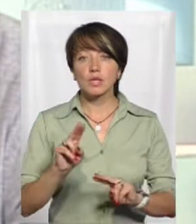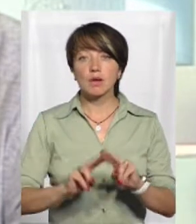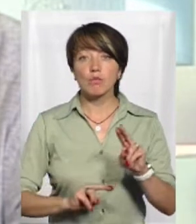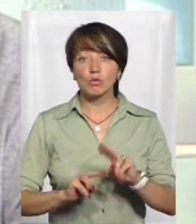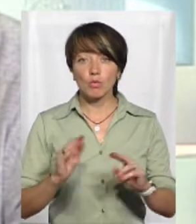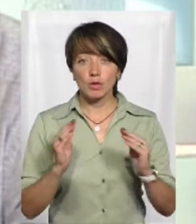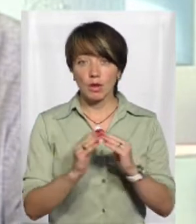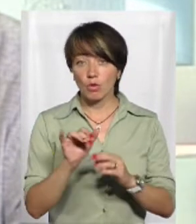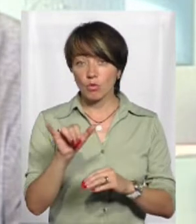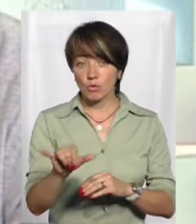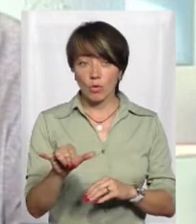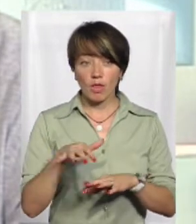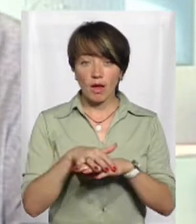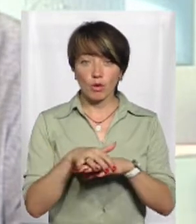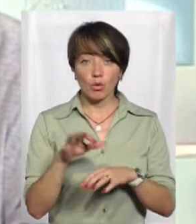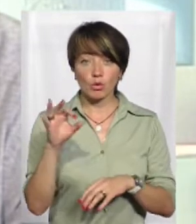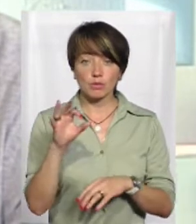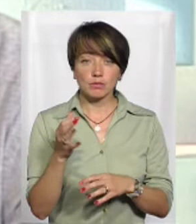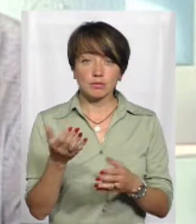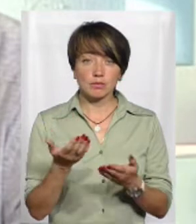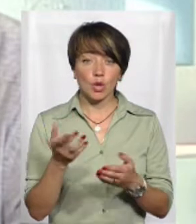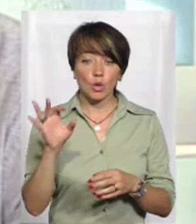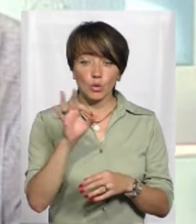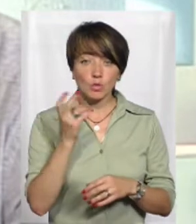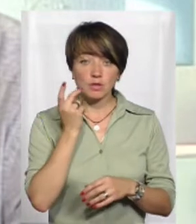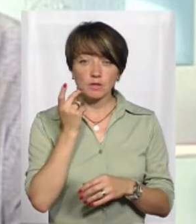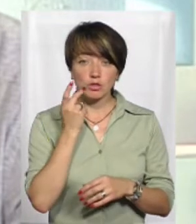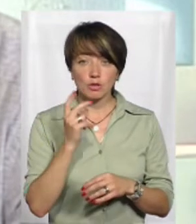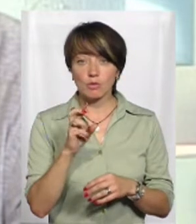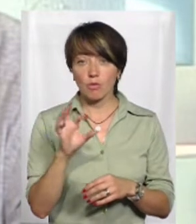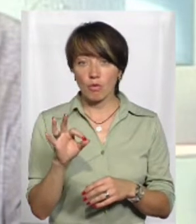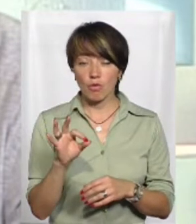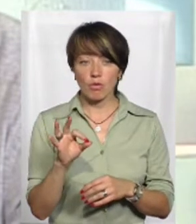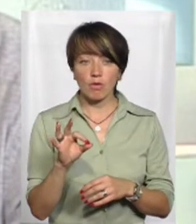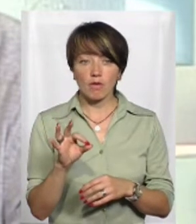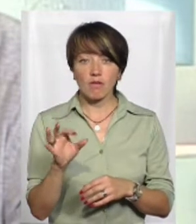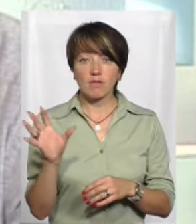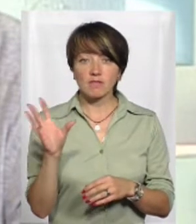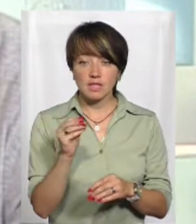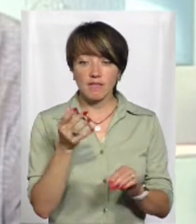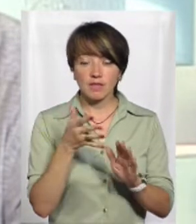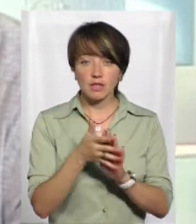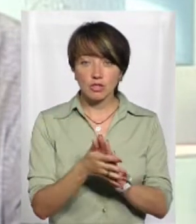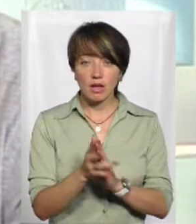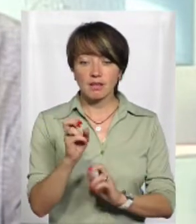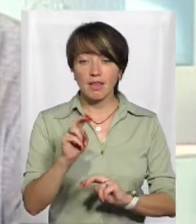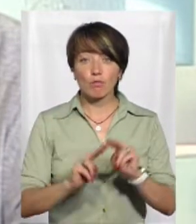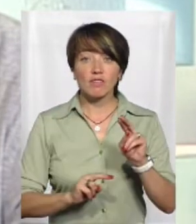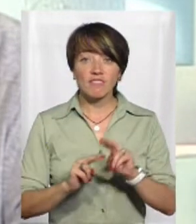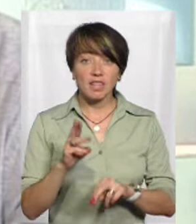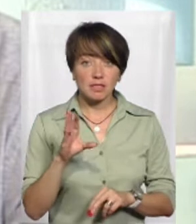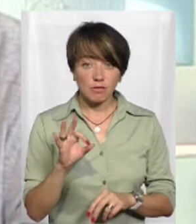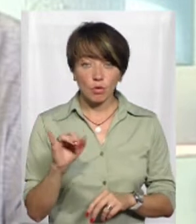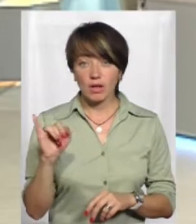забудовує. І в нього на рахунках нуль зазвичай, тому що він доходить, все поїдається під час